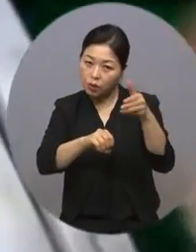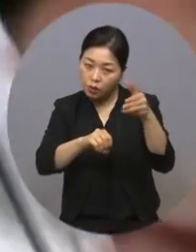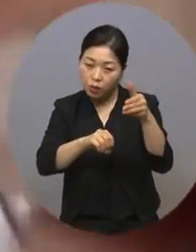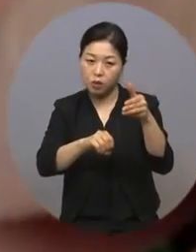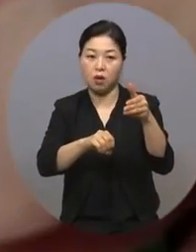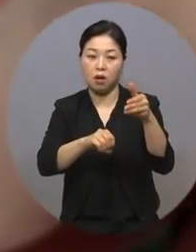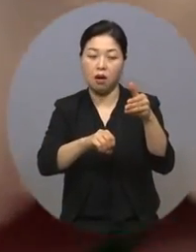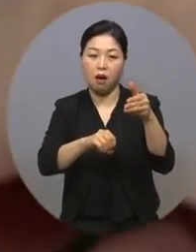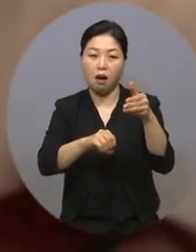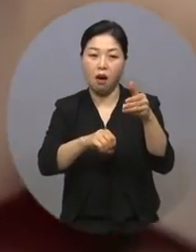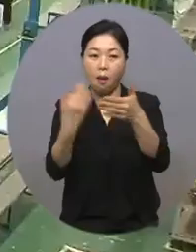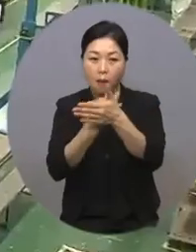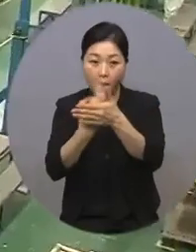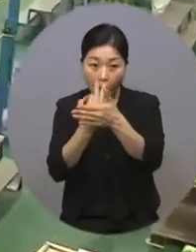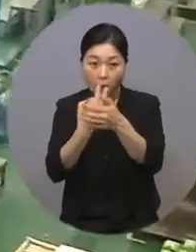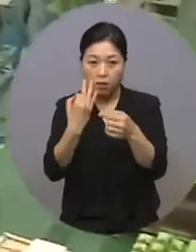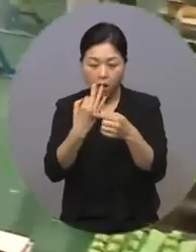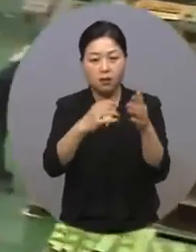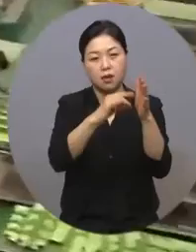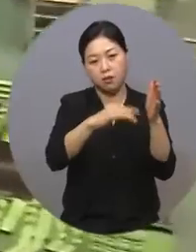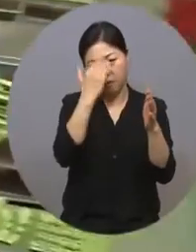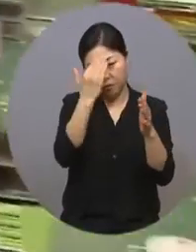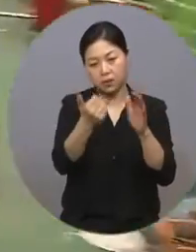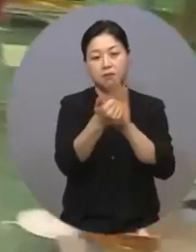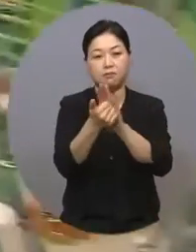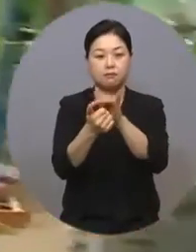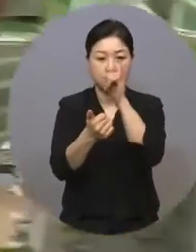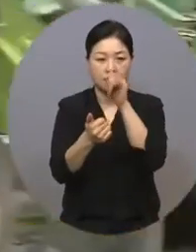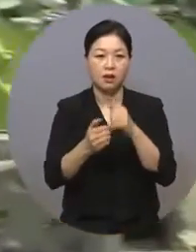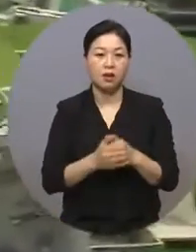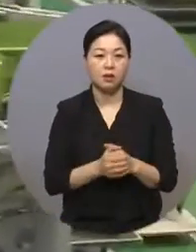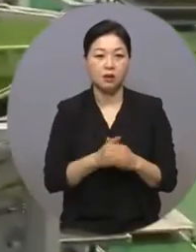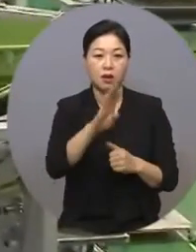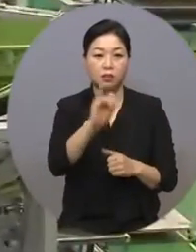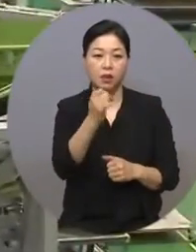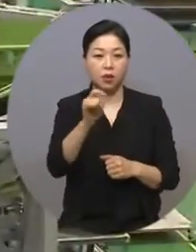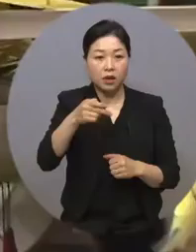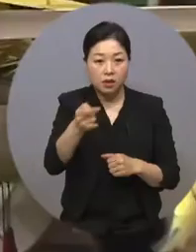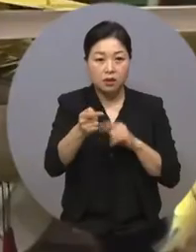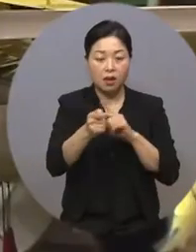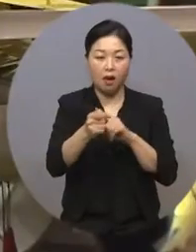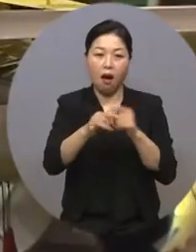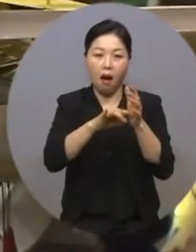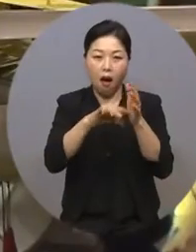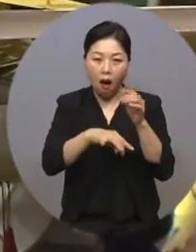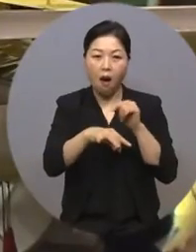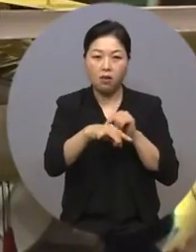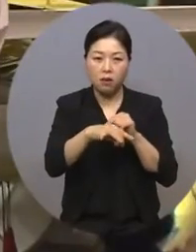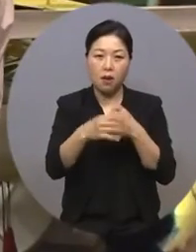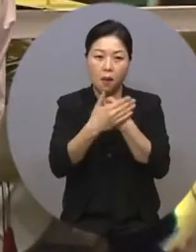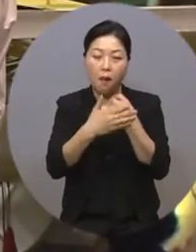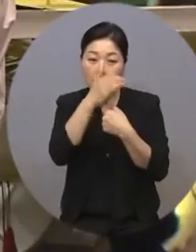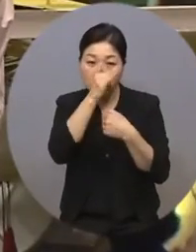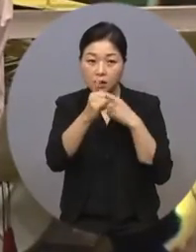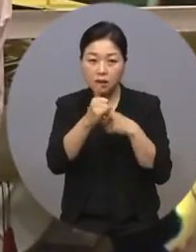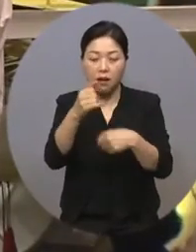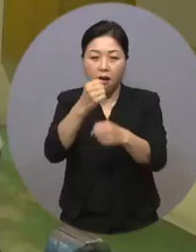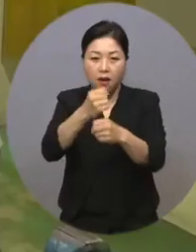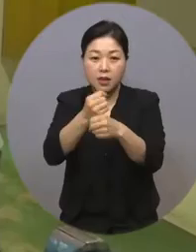소득공제 받을 수 있습니다 또한 비과세 적용 대상 생산직 근로자 범위도 늘어났습니다